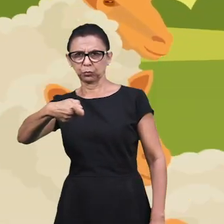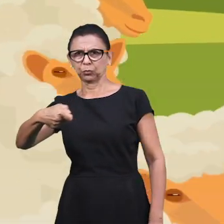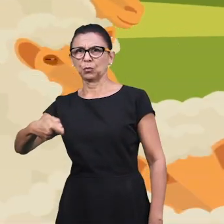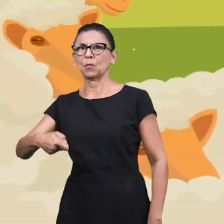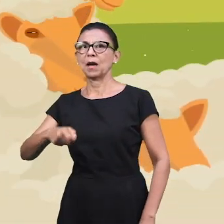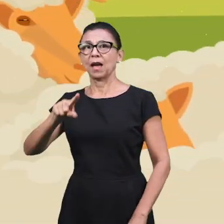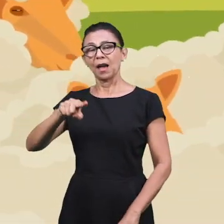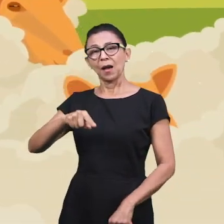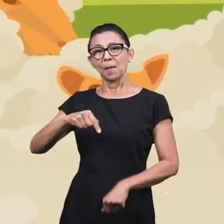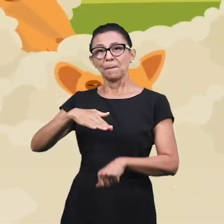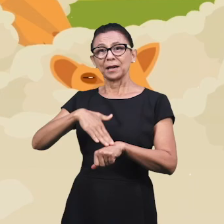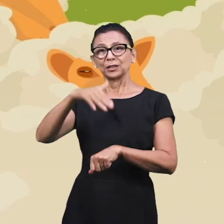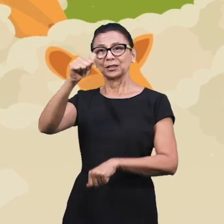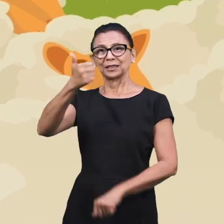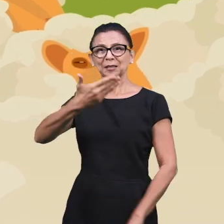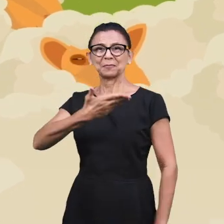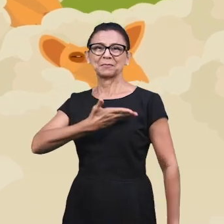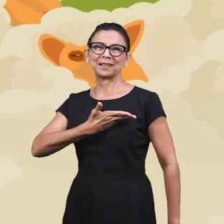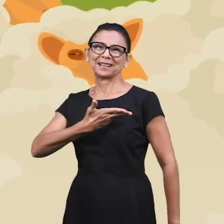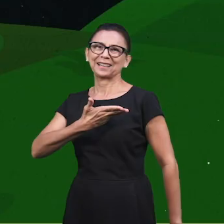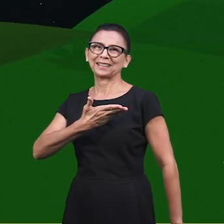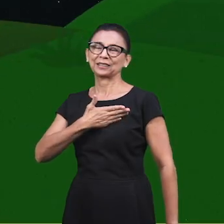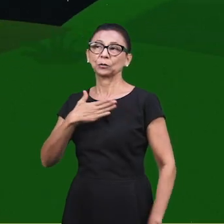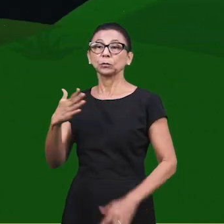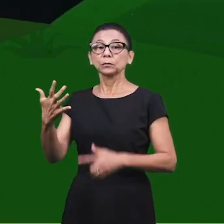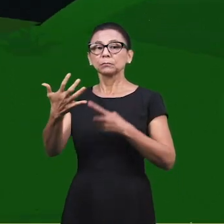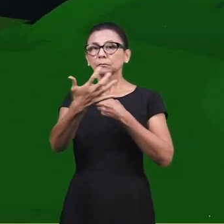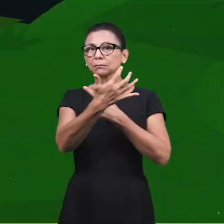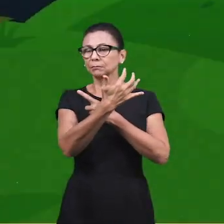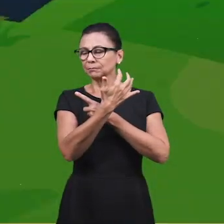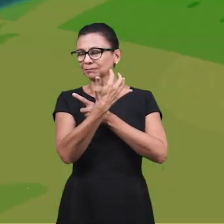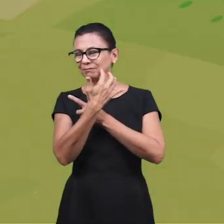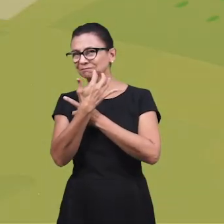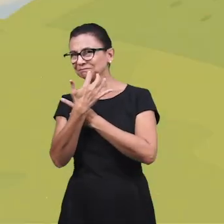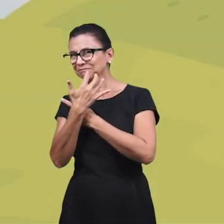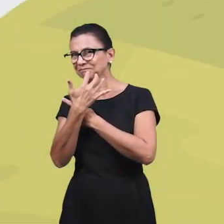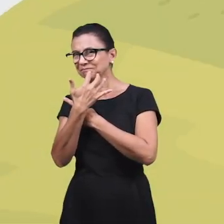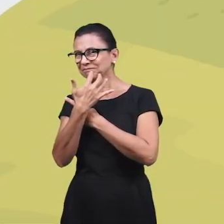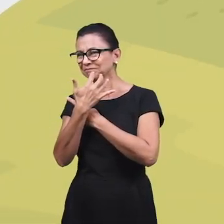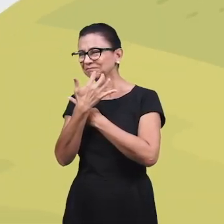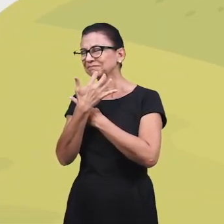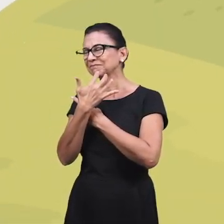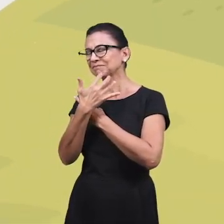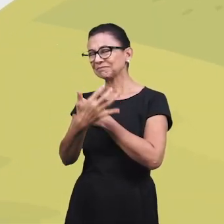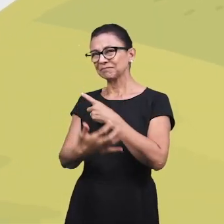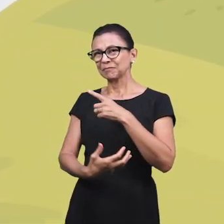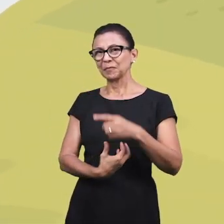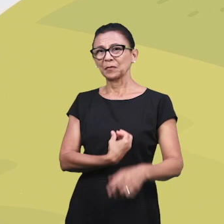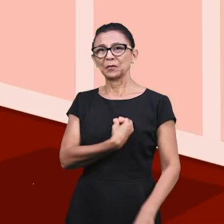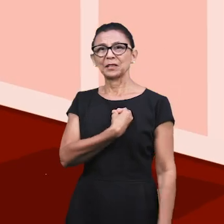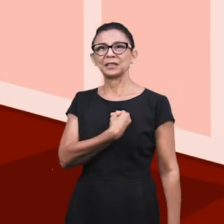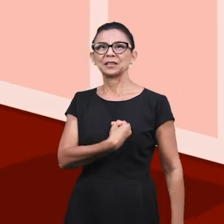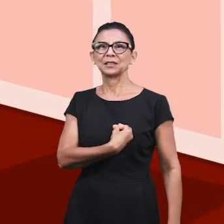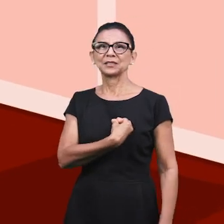amigo, do mal estou guardado, toda minha vida eu